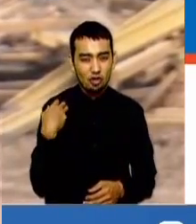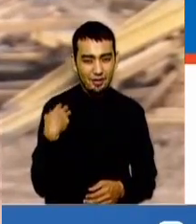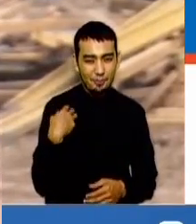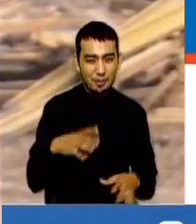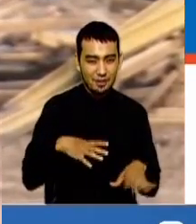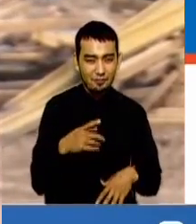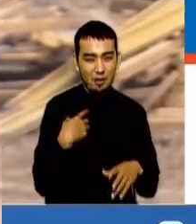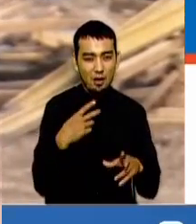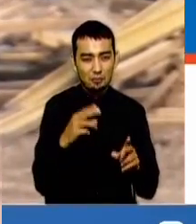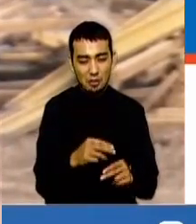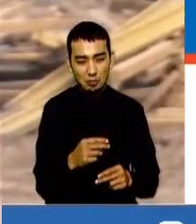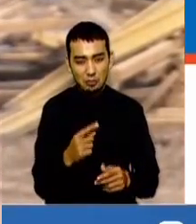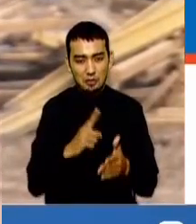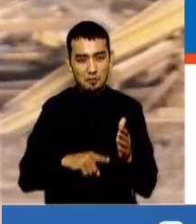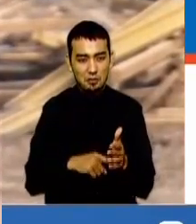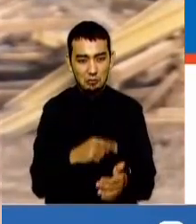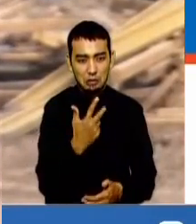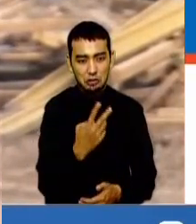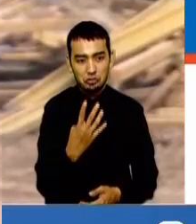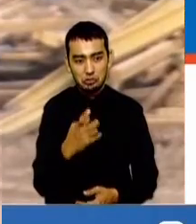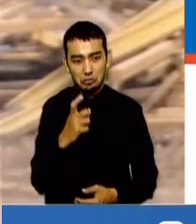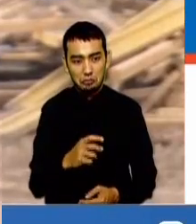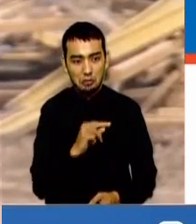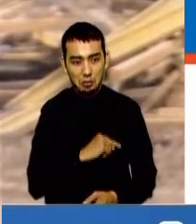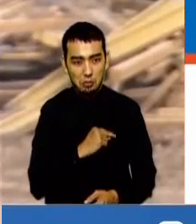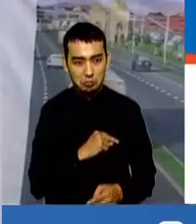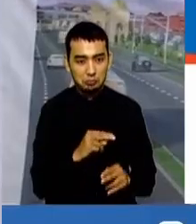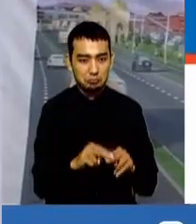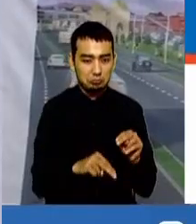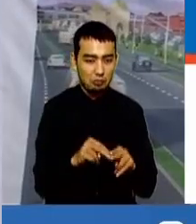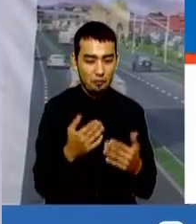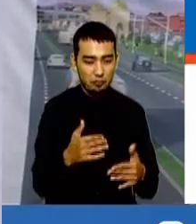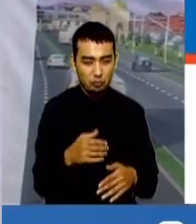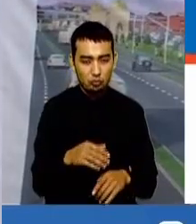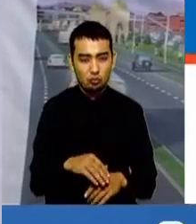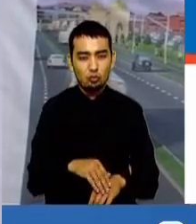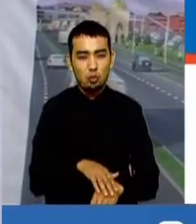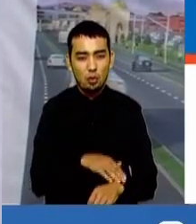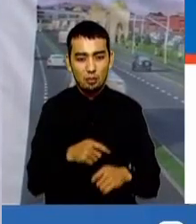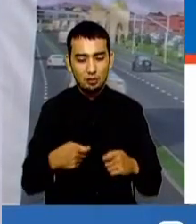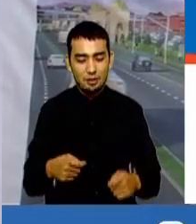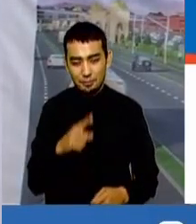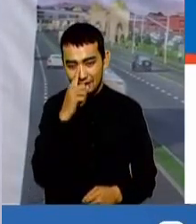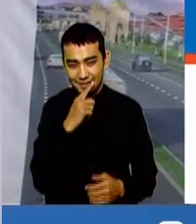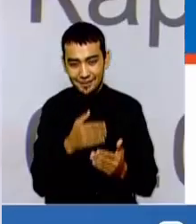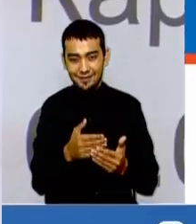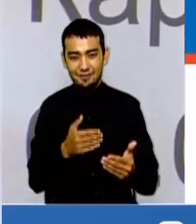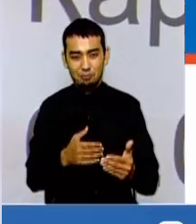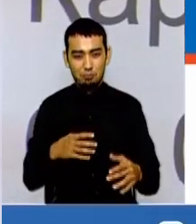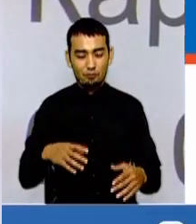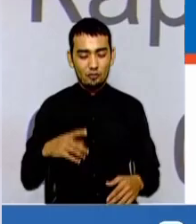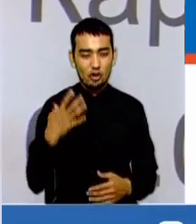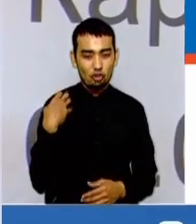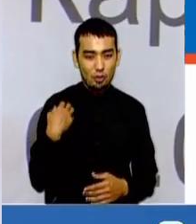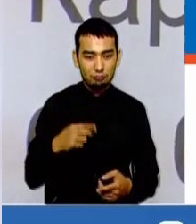мұнда күнделікті тек 3-4 жұмысшы қана құрылыс істеп жүр дейді. Әрі бір ай бұрын базар басшылығы ауысқан соң жағдай тіпті ушығыпты.